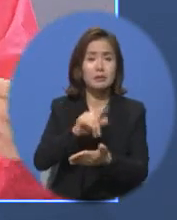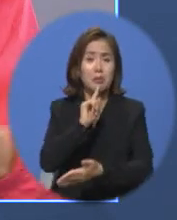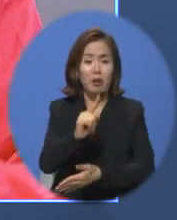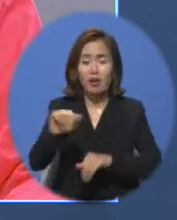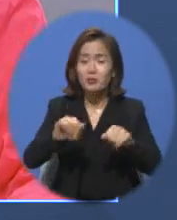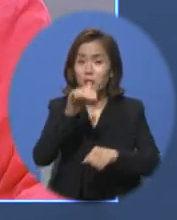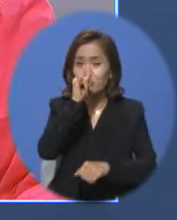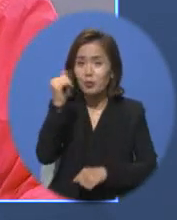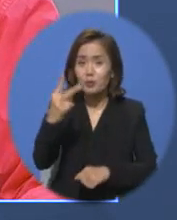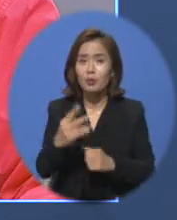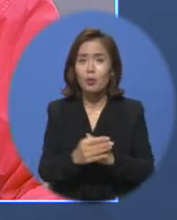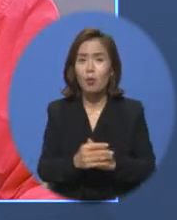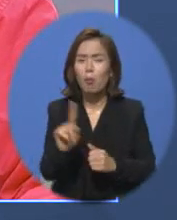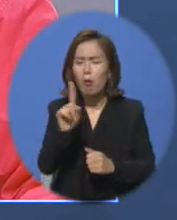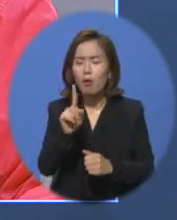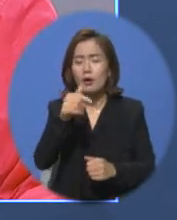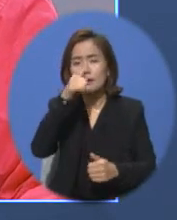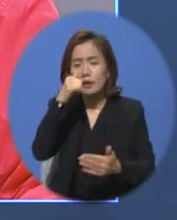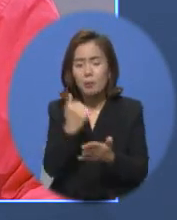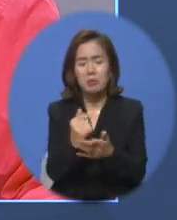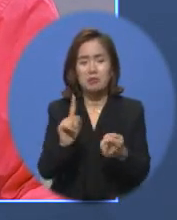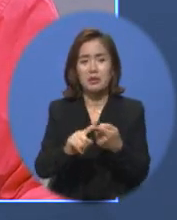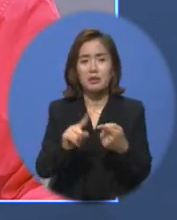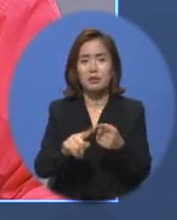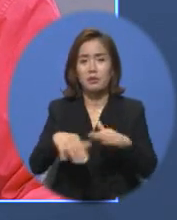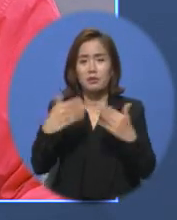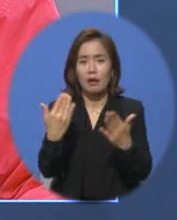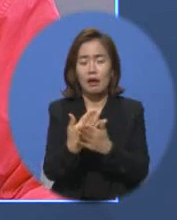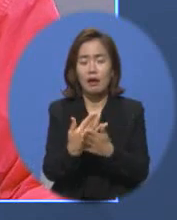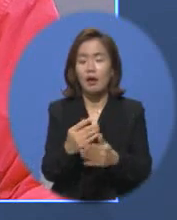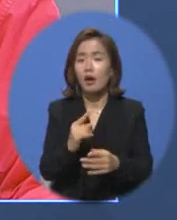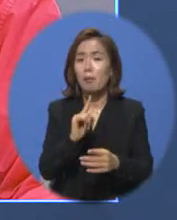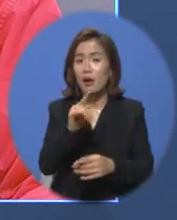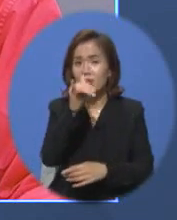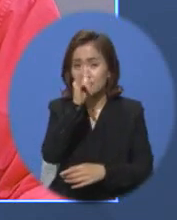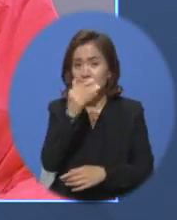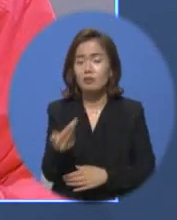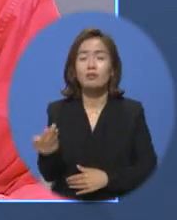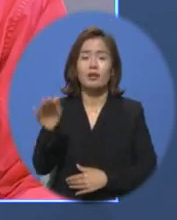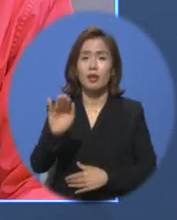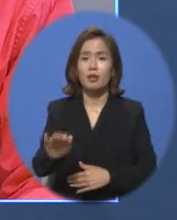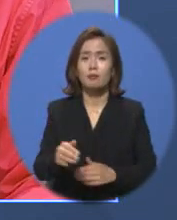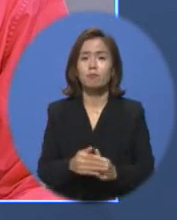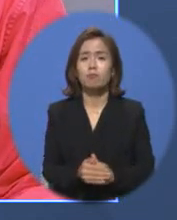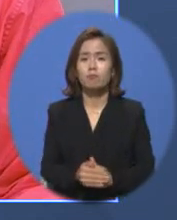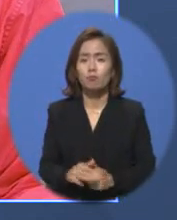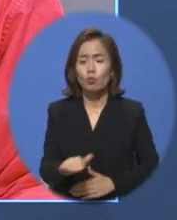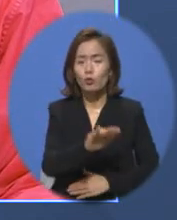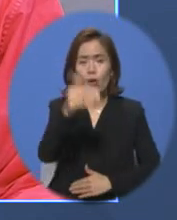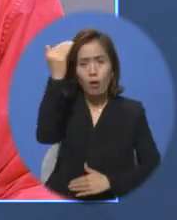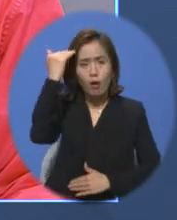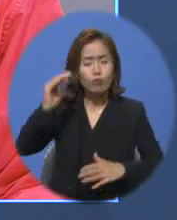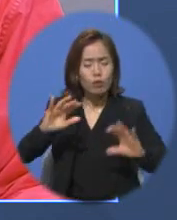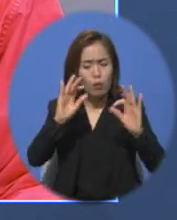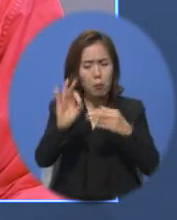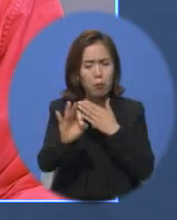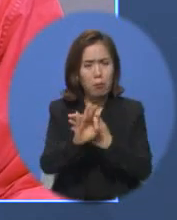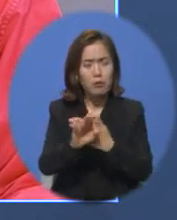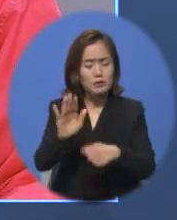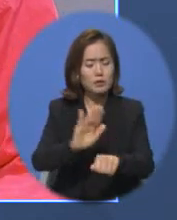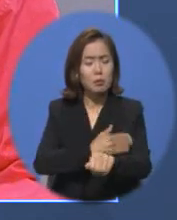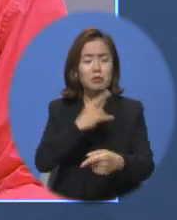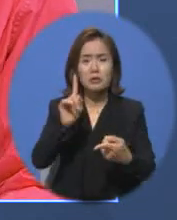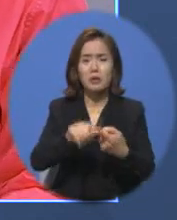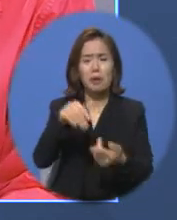.그들은 몸에묻은때와 잘못을씻어내고뉘우치지만, 우리나라에는그런것이없습니다